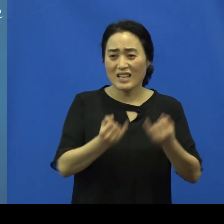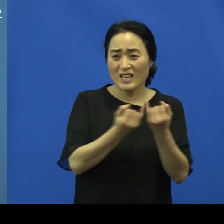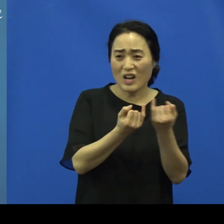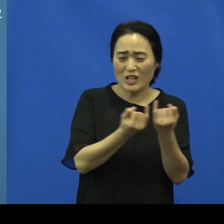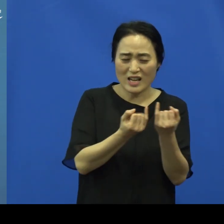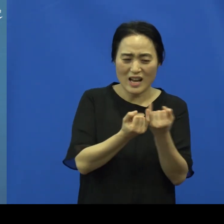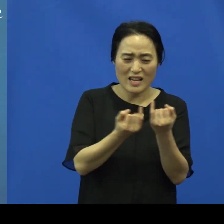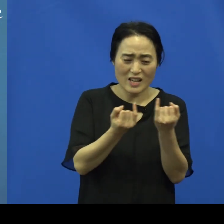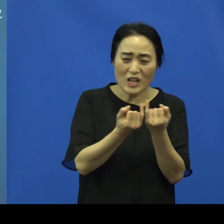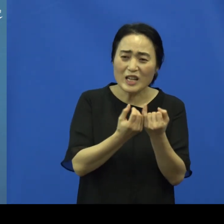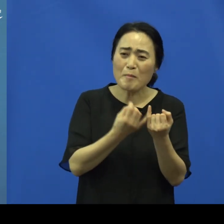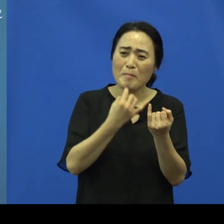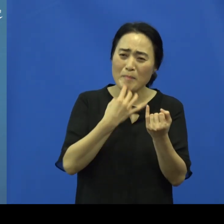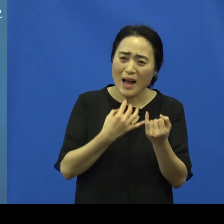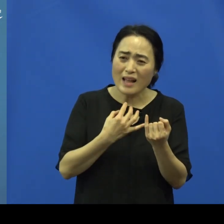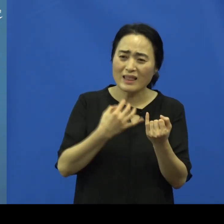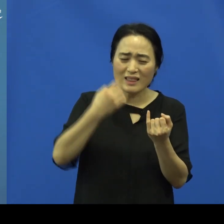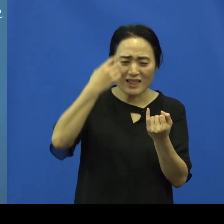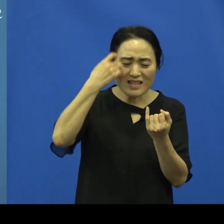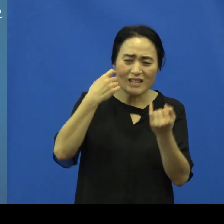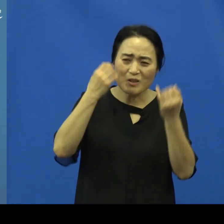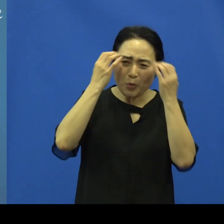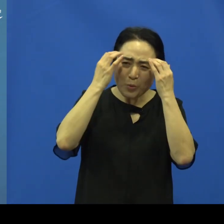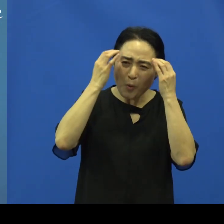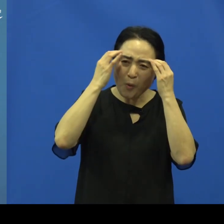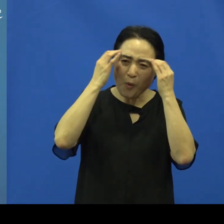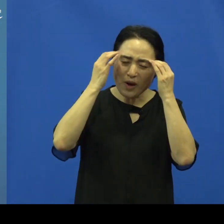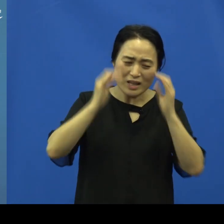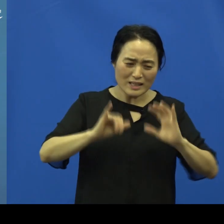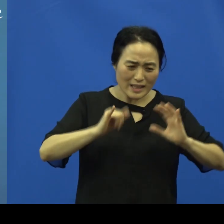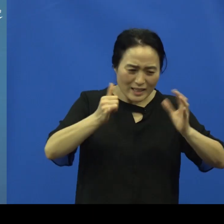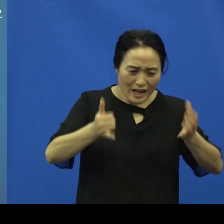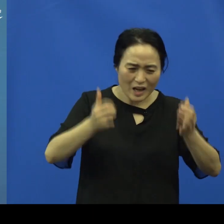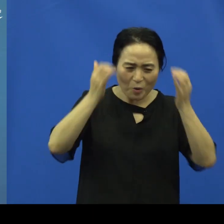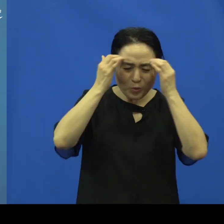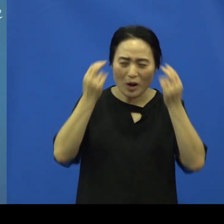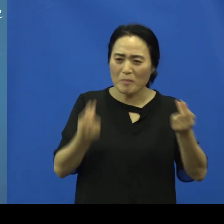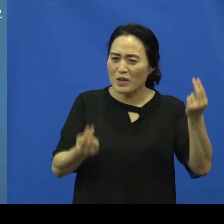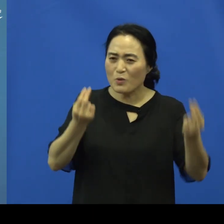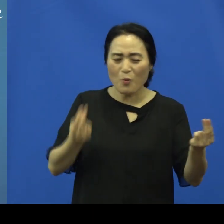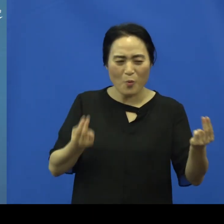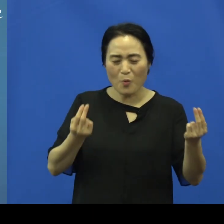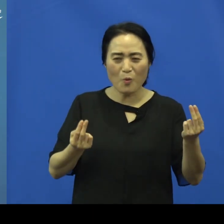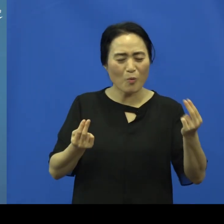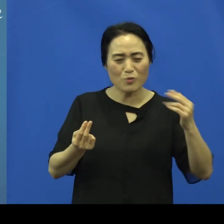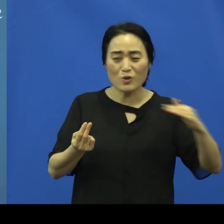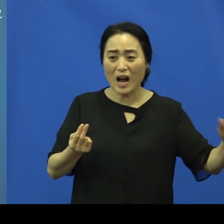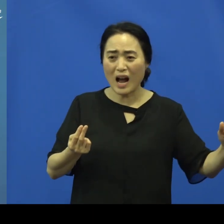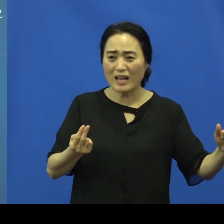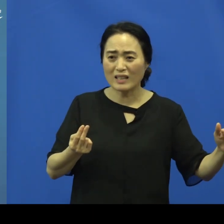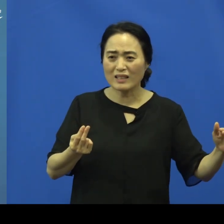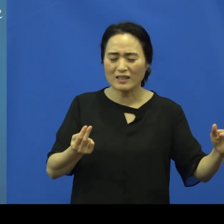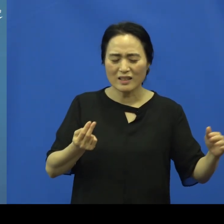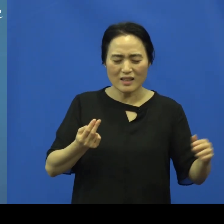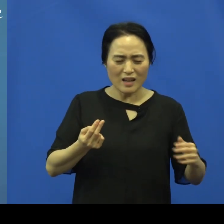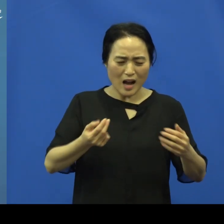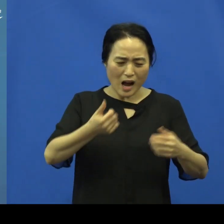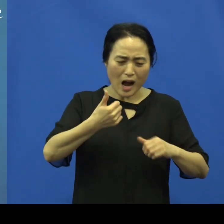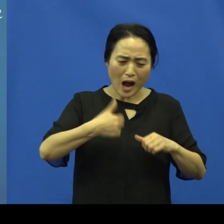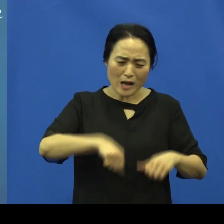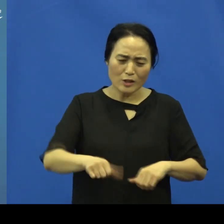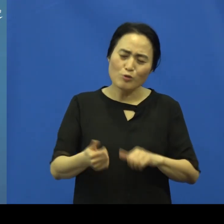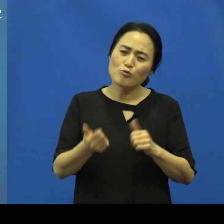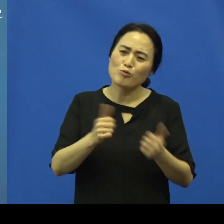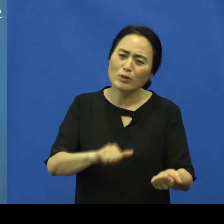있는 그 고통, 그건 이 세상의 어떤 고통과 비교할 수 없는 그 고통을 엘리사도 함께 느끼고 있는, 이게